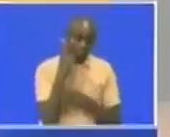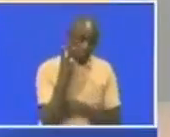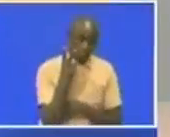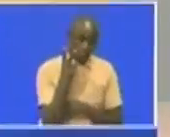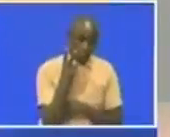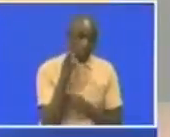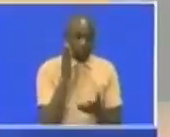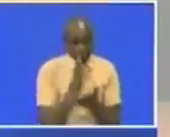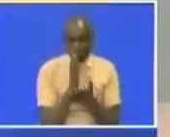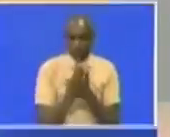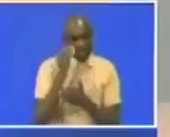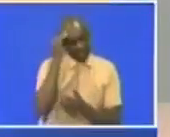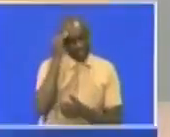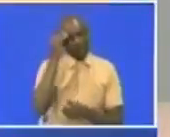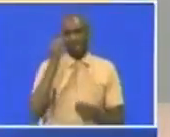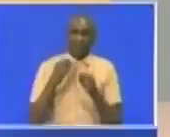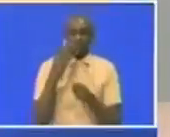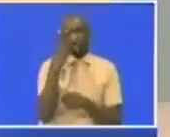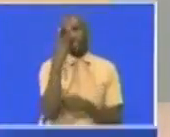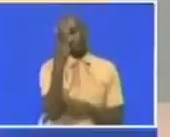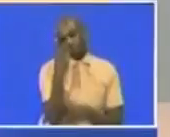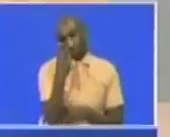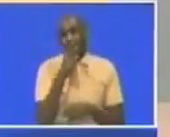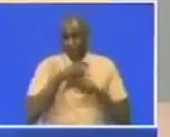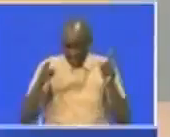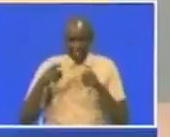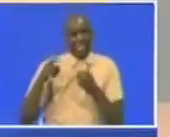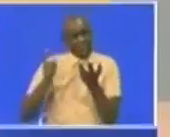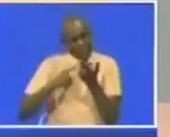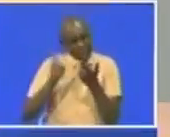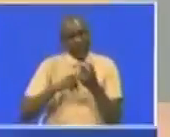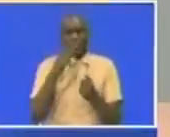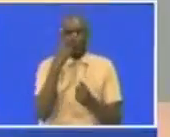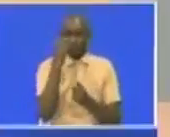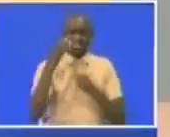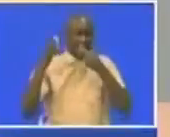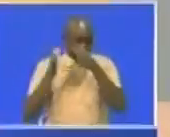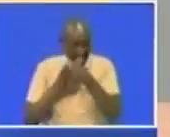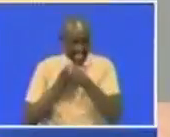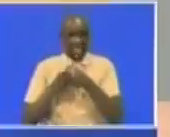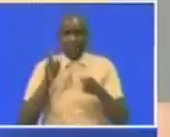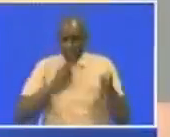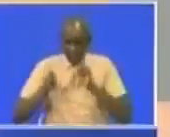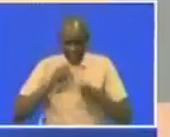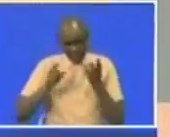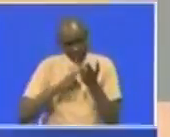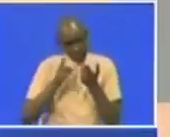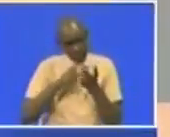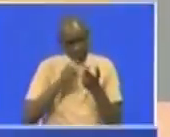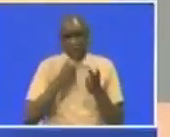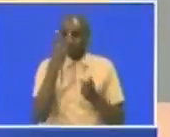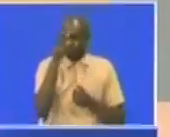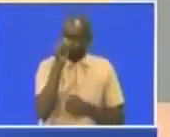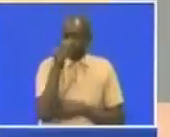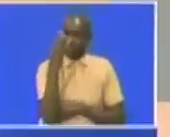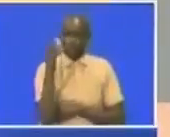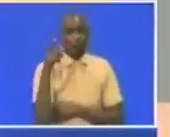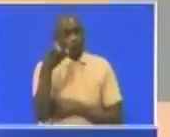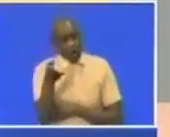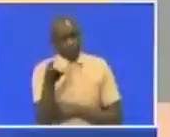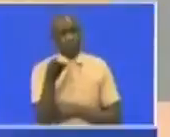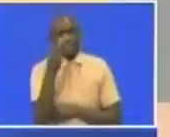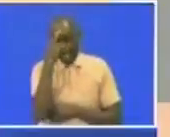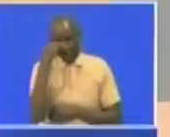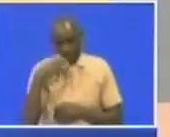nchini kielimu. Kwa mujibu wa sensa ya mwaka 2009, asilimia 2.3 ya watu wa Narok